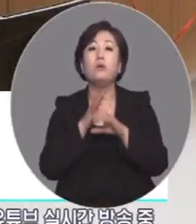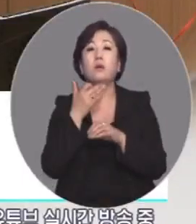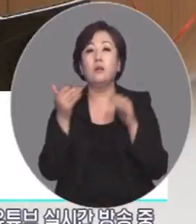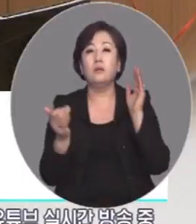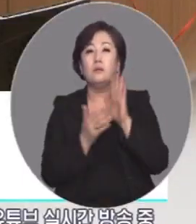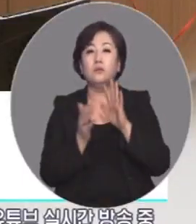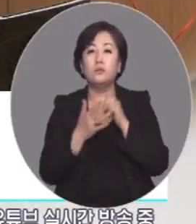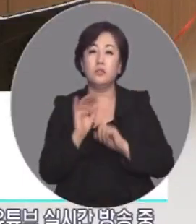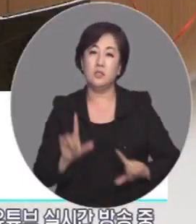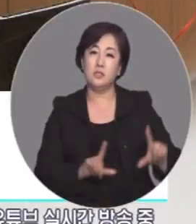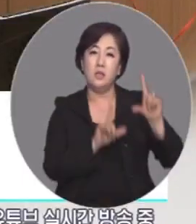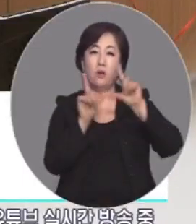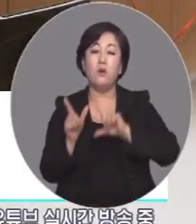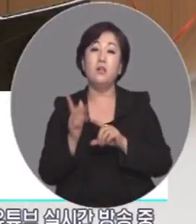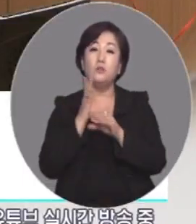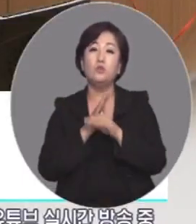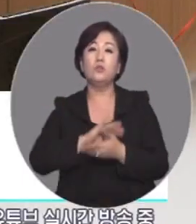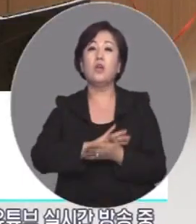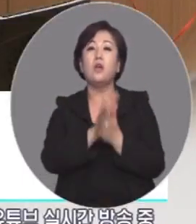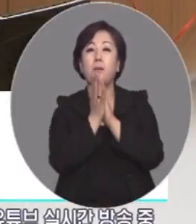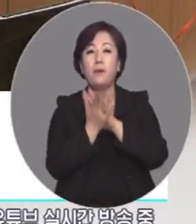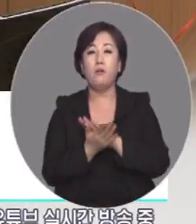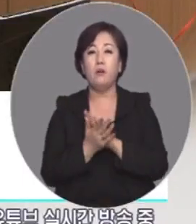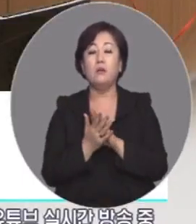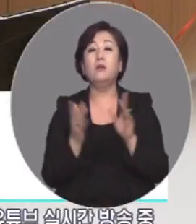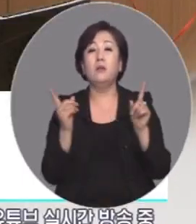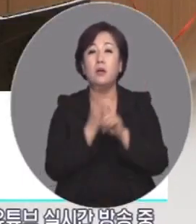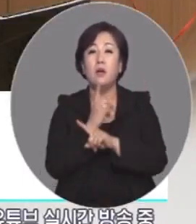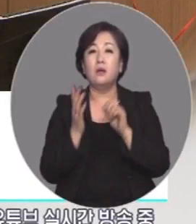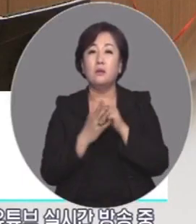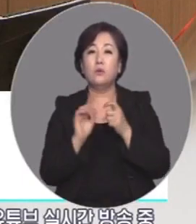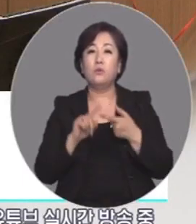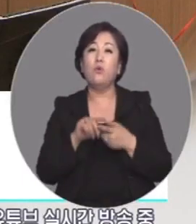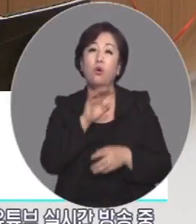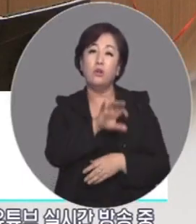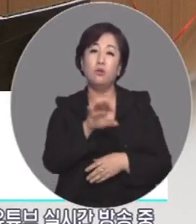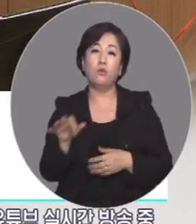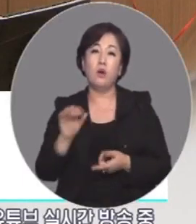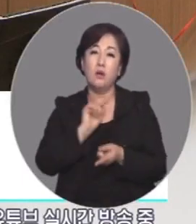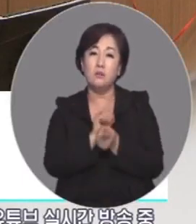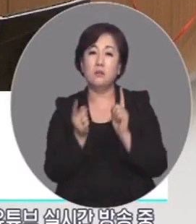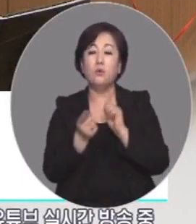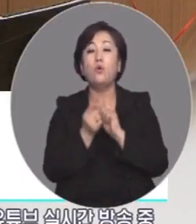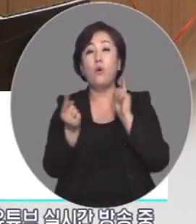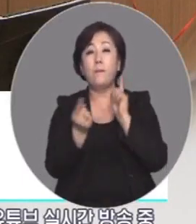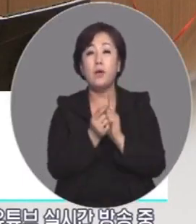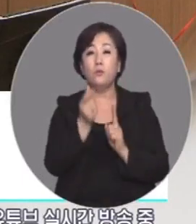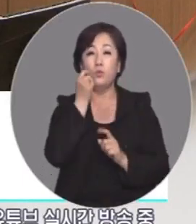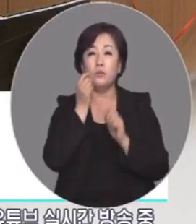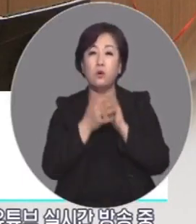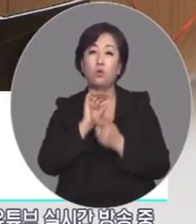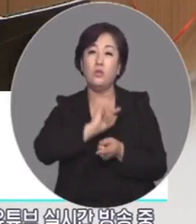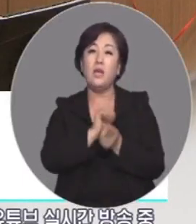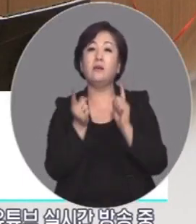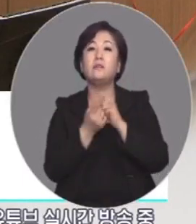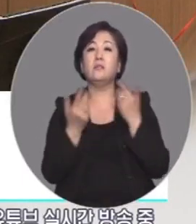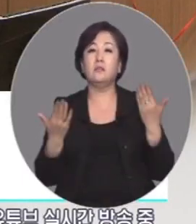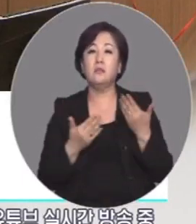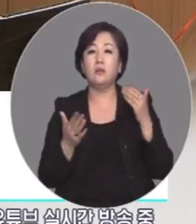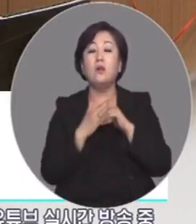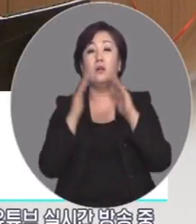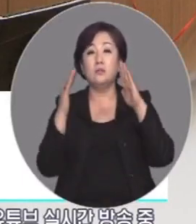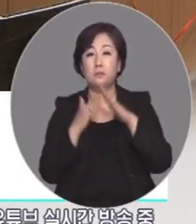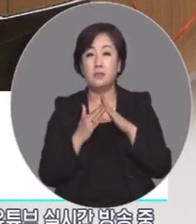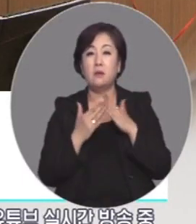코로나19는 우리 일상에 큰 변화를 가져왔습니다. 동료 이웃과의 거리두기나 대책근무, 재택근무,